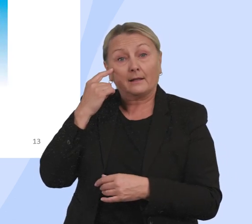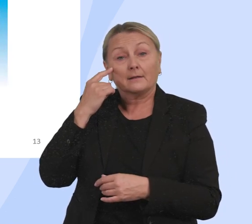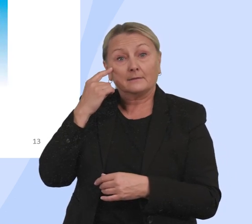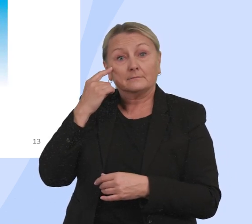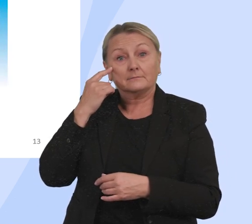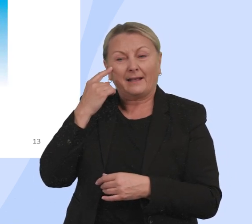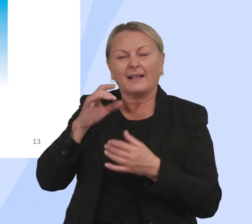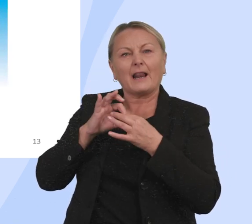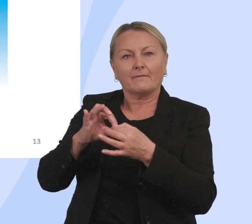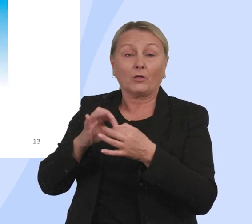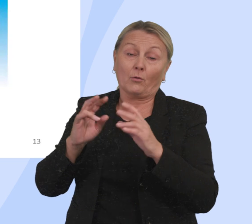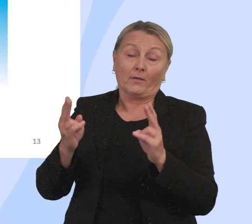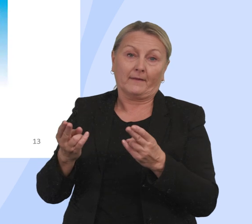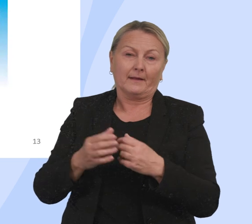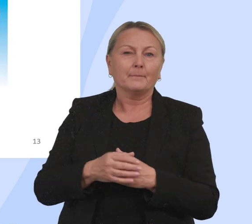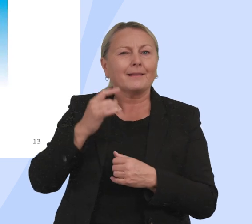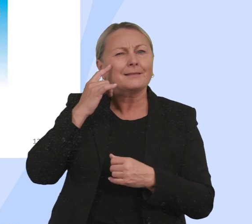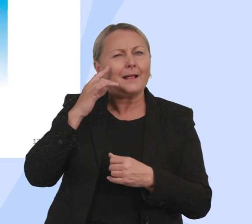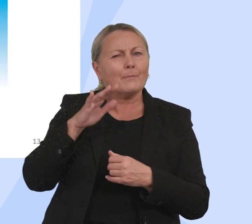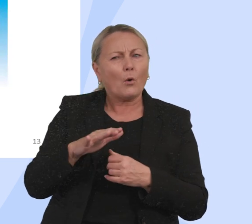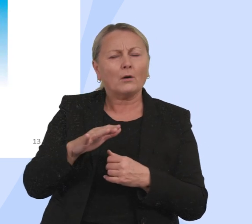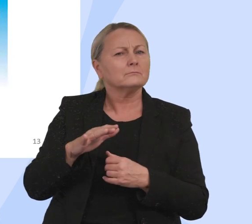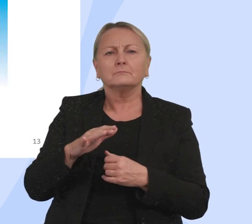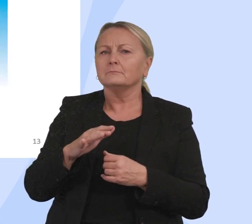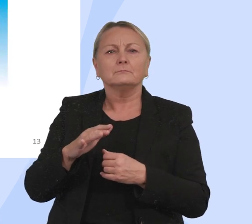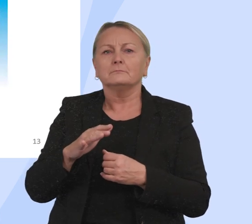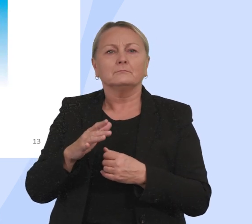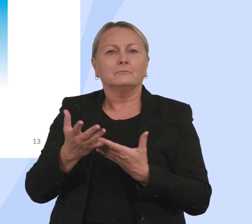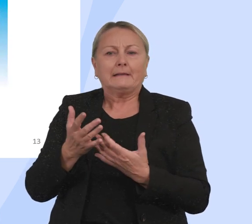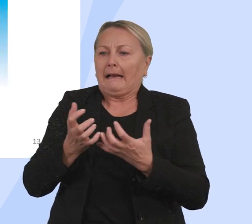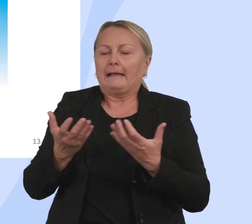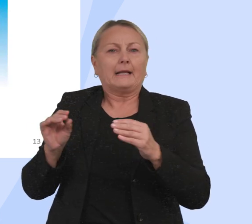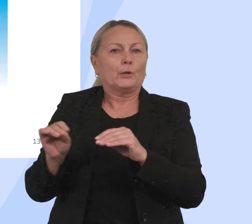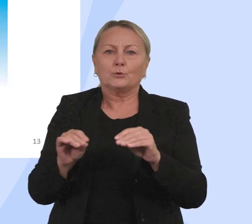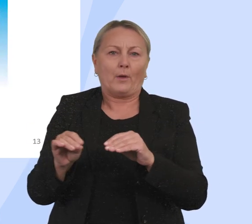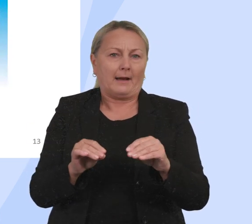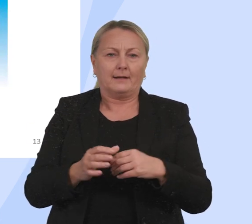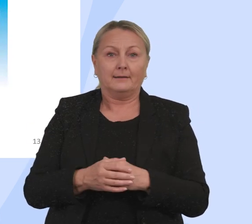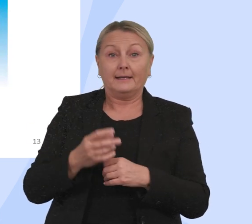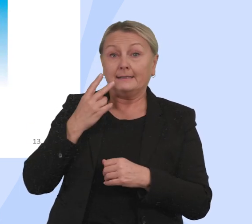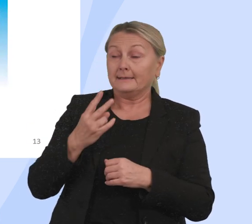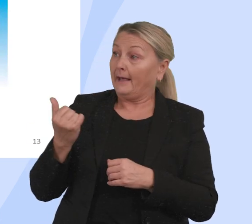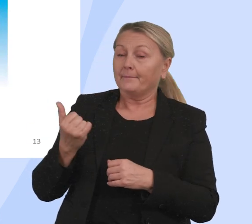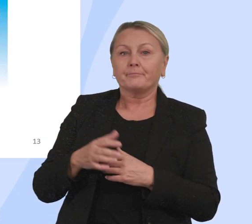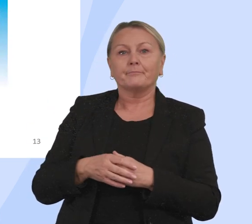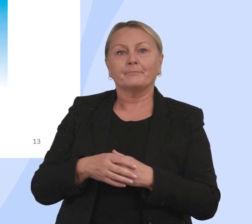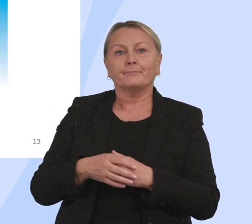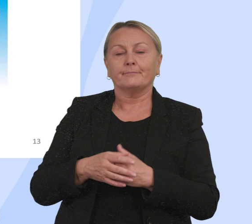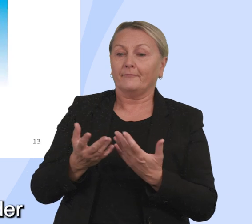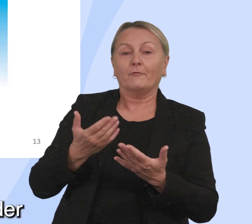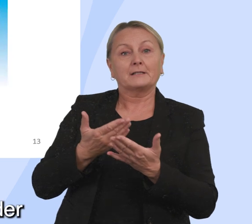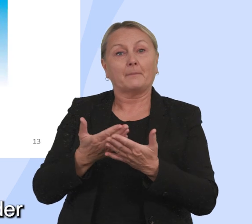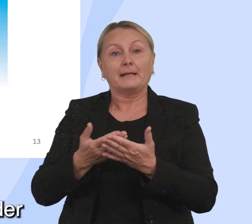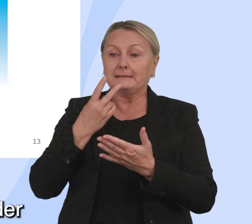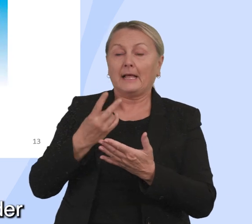instruere. Nu skal du se, nu bladrer vi over på side 12. Lad være med det. Bare sig side 12 og skift over til side